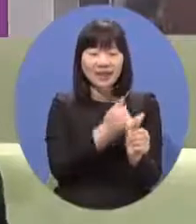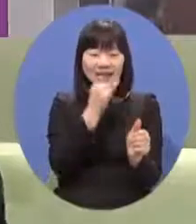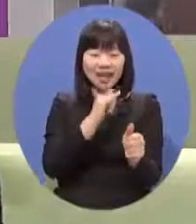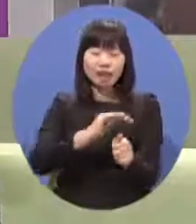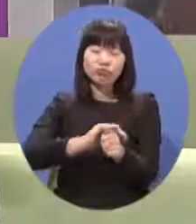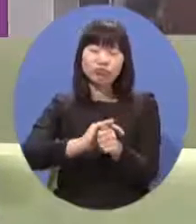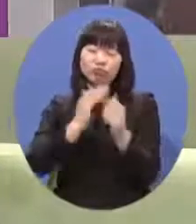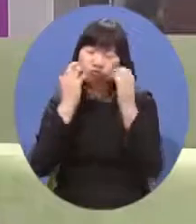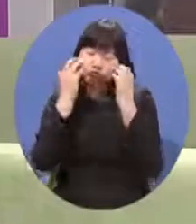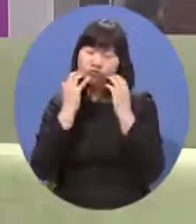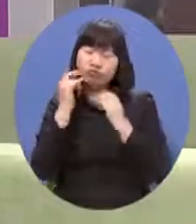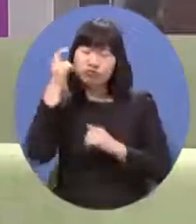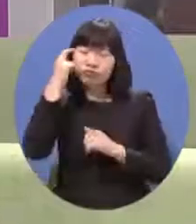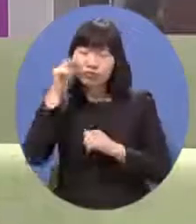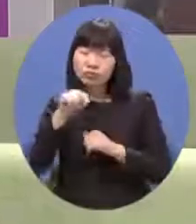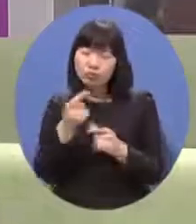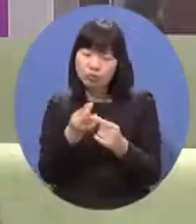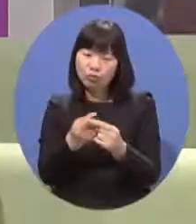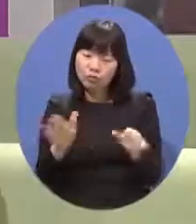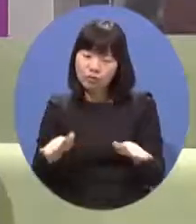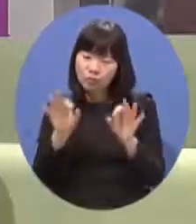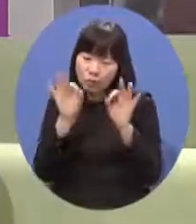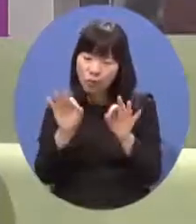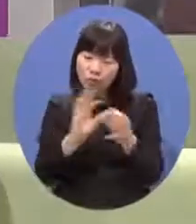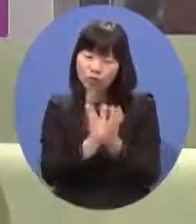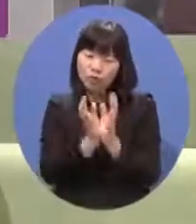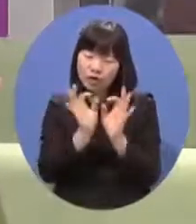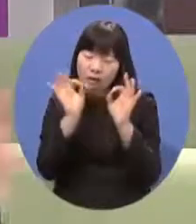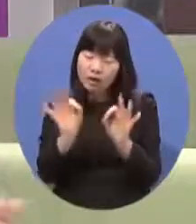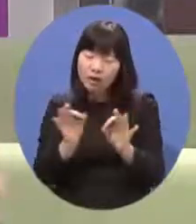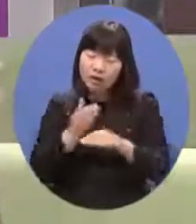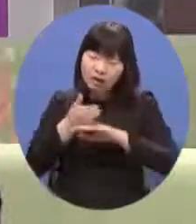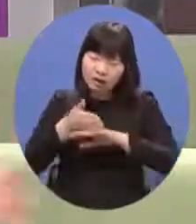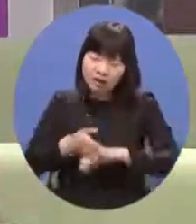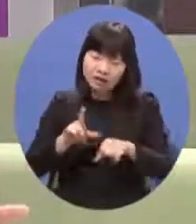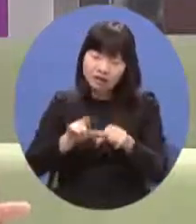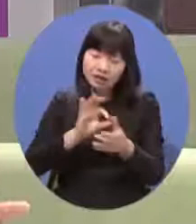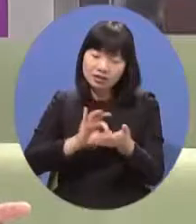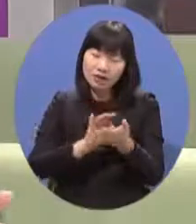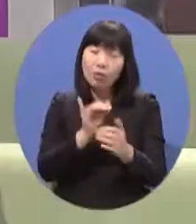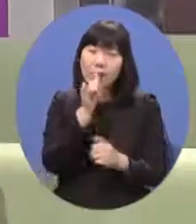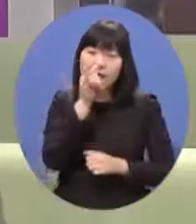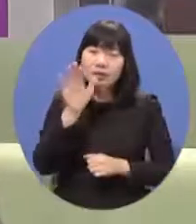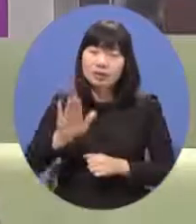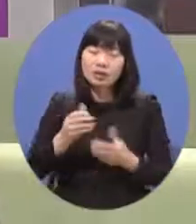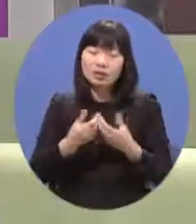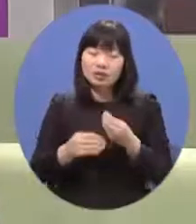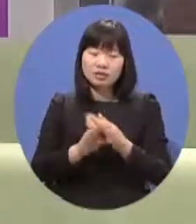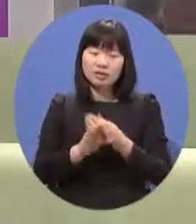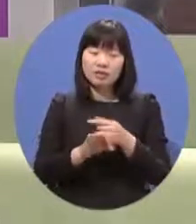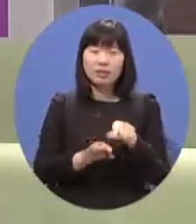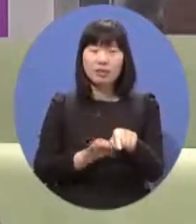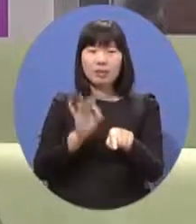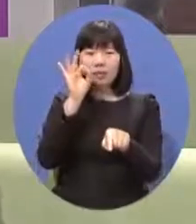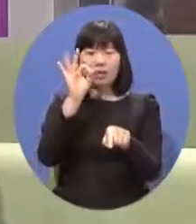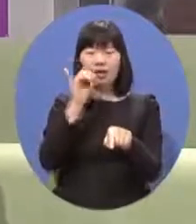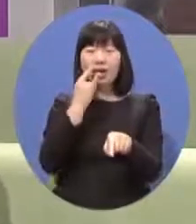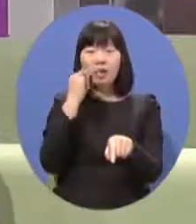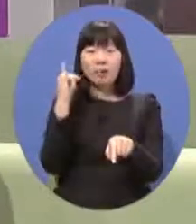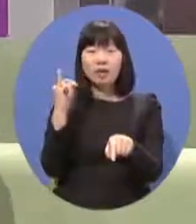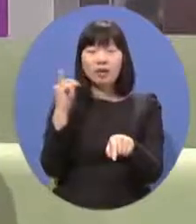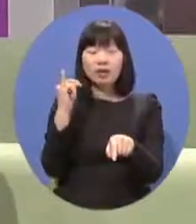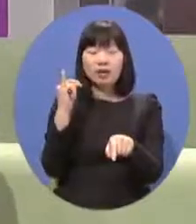거북이는 왜 땀을 흘리지, 여기 나온 조그만 새도 봐야 되고 꽃도 봐야 되고 찬찬히 시간을 들여야 하는 아이가 있는데 예를 들어서 이런 아이들에게